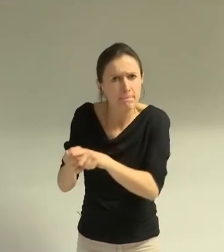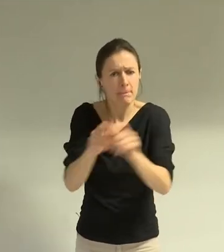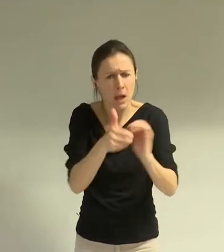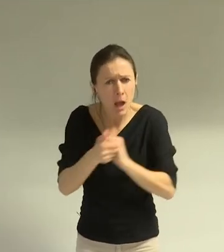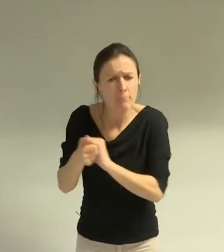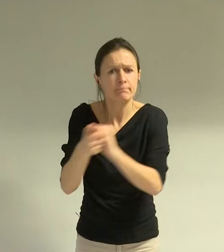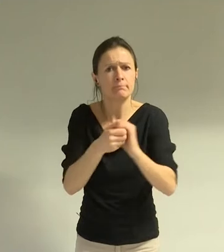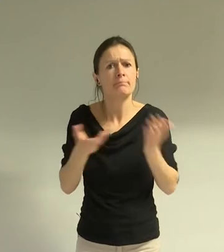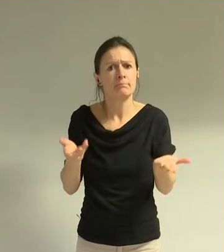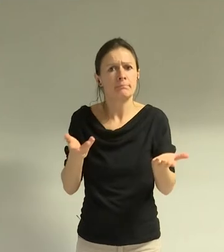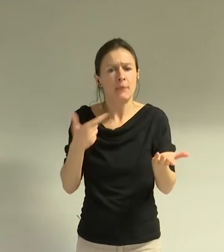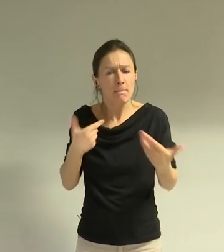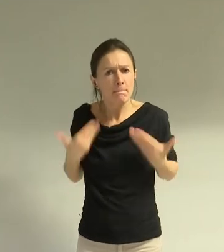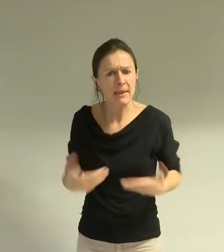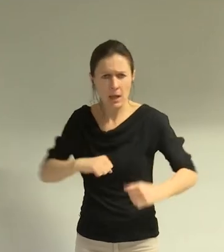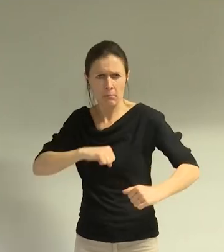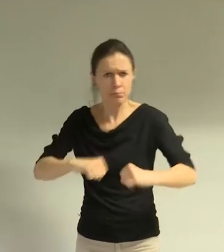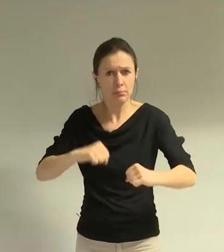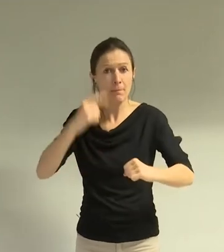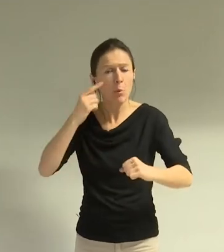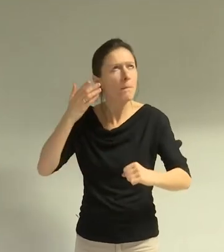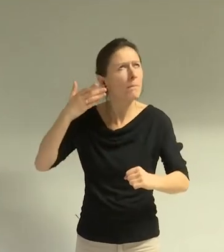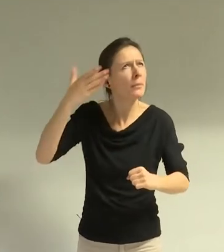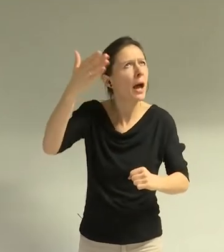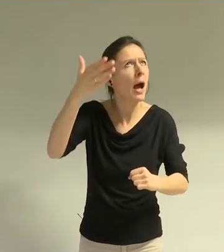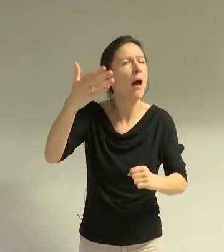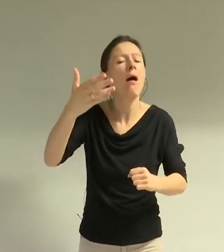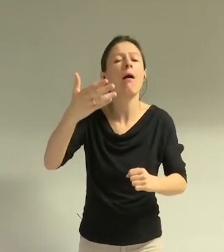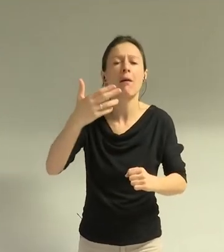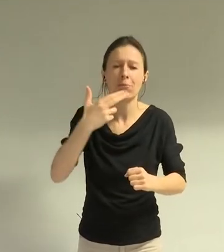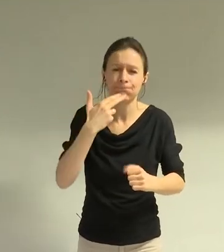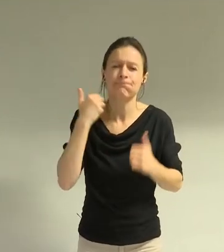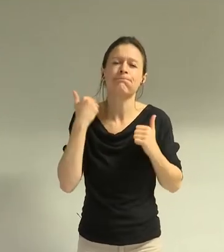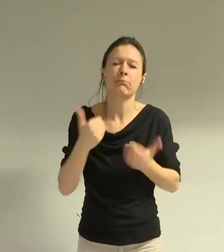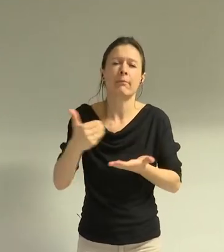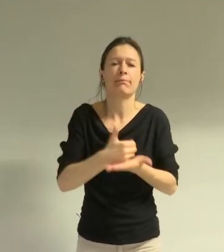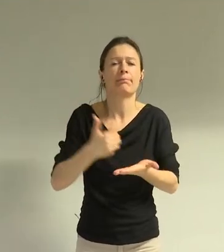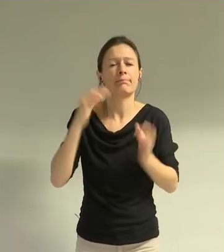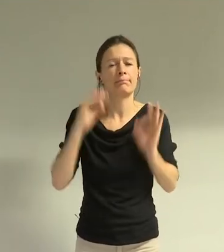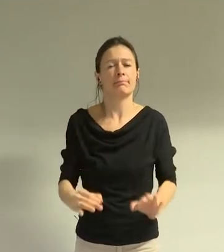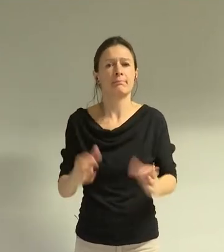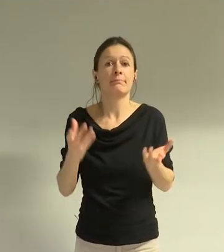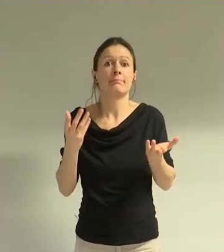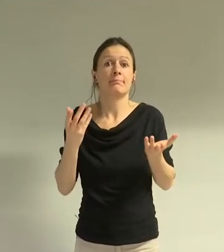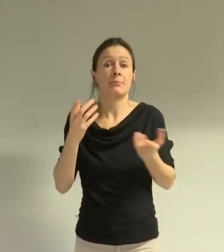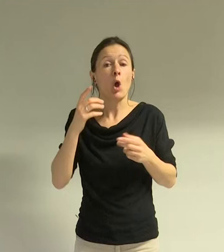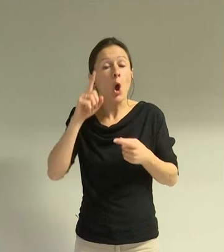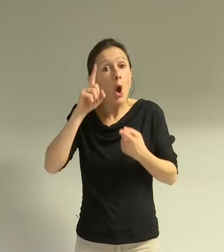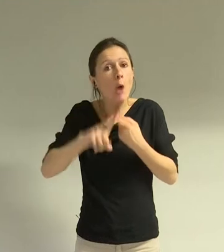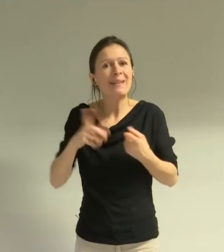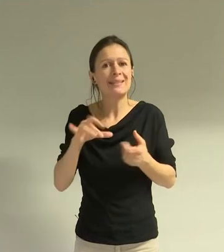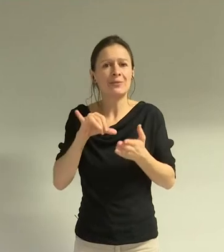qu'ils porteront leurs fruits ensuite nous savons c'est ceux ci dont nous avons besoin pour faire vivre le coeur de ville pour qu'ils résistent